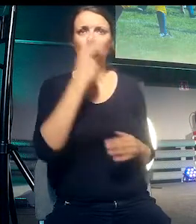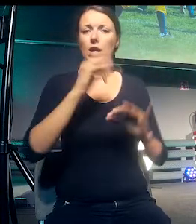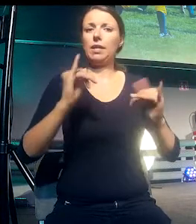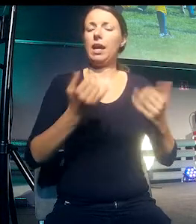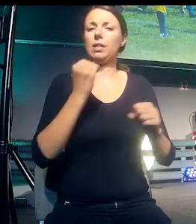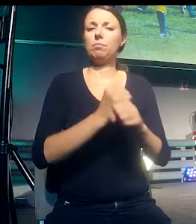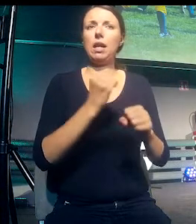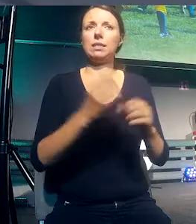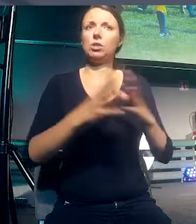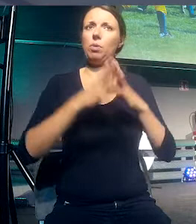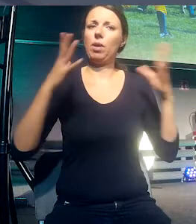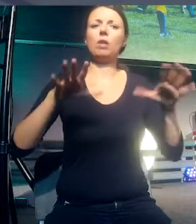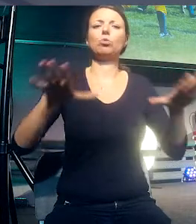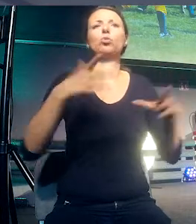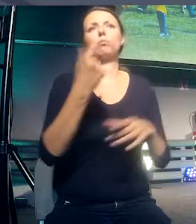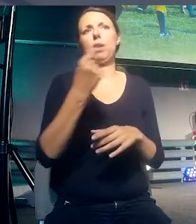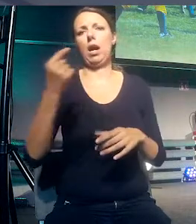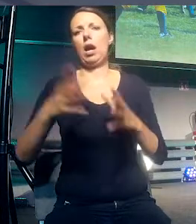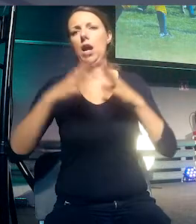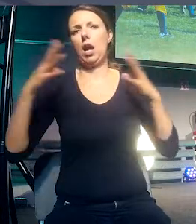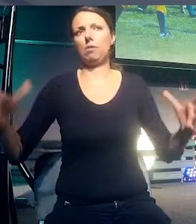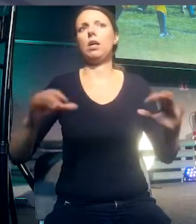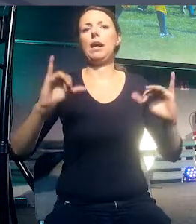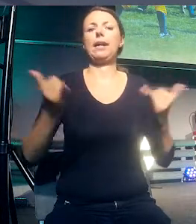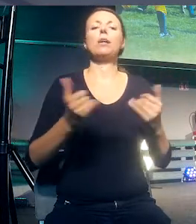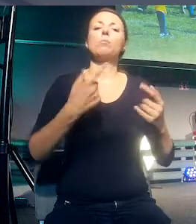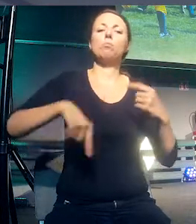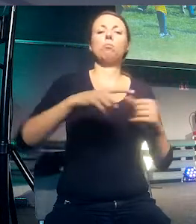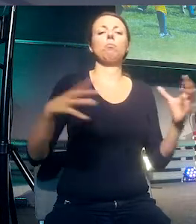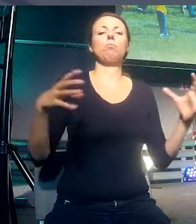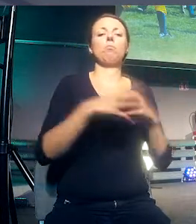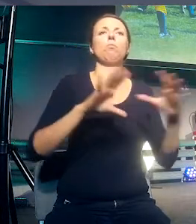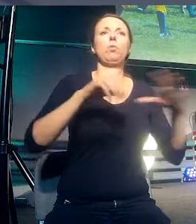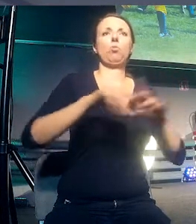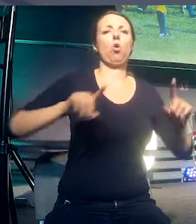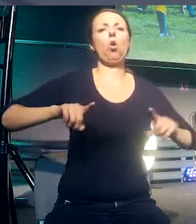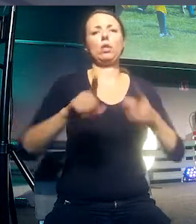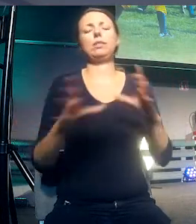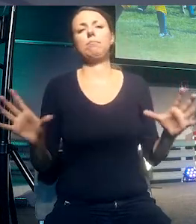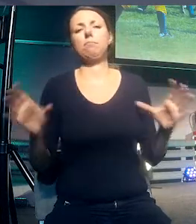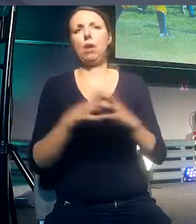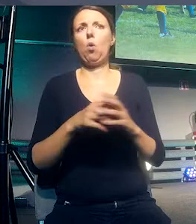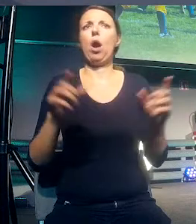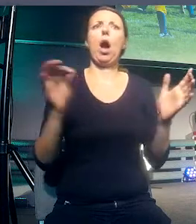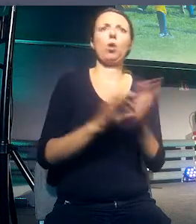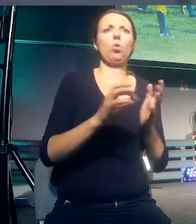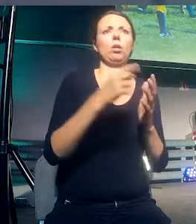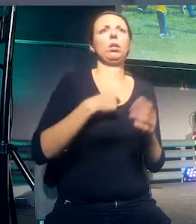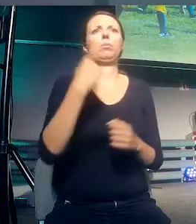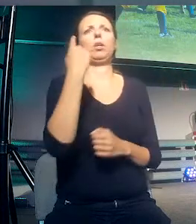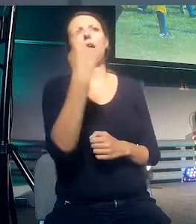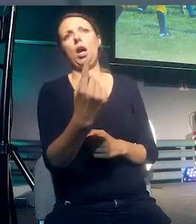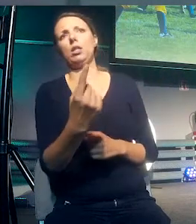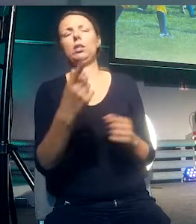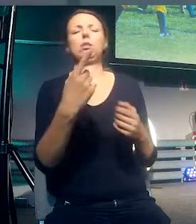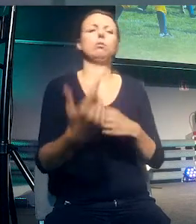teamie projektantów. Bardzo często, jak pracujemy w małych organizacjach, jesteśmy jedynym UX designerem. Albo jednym z dwóch,